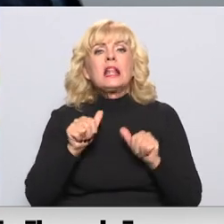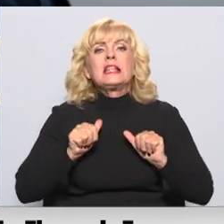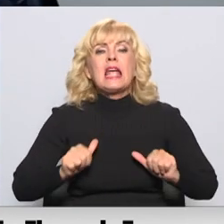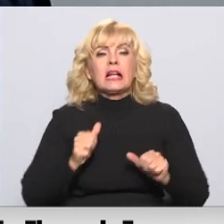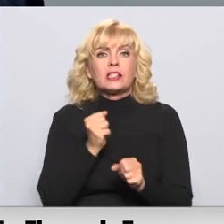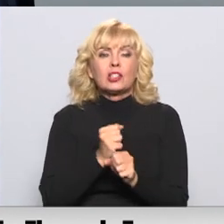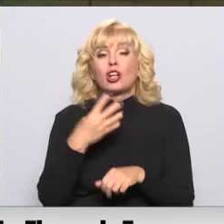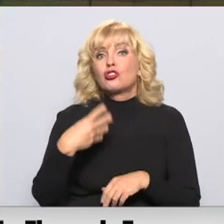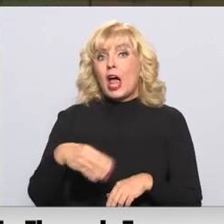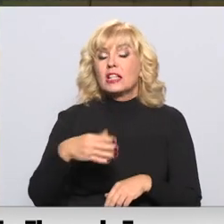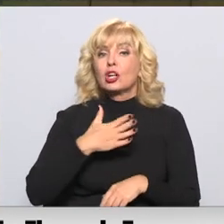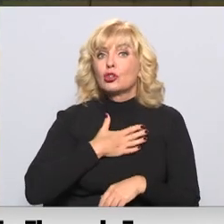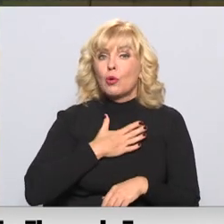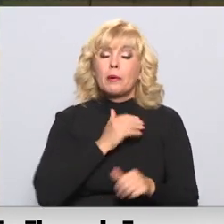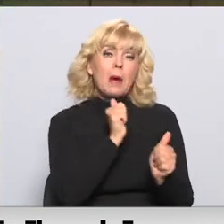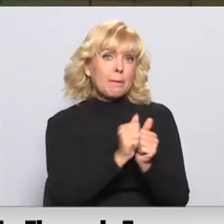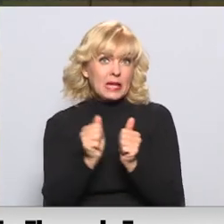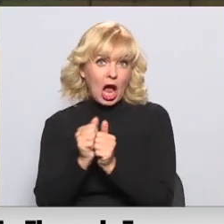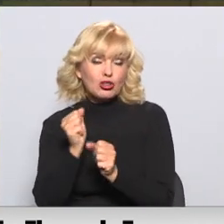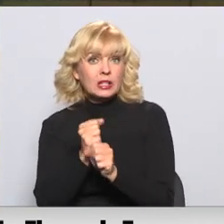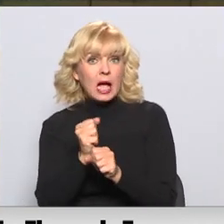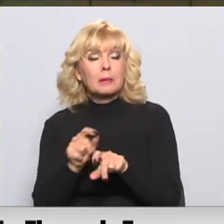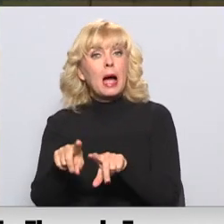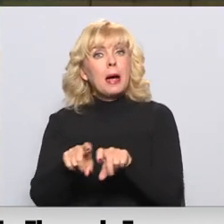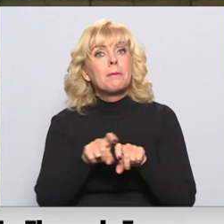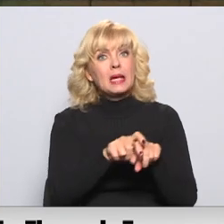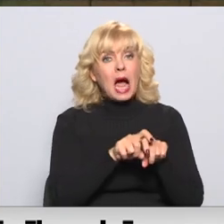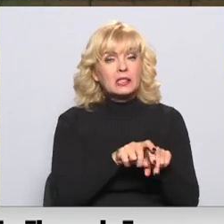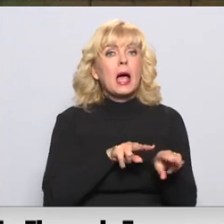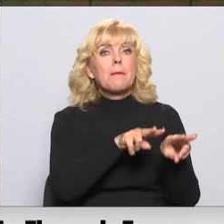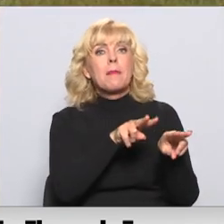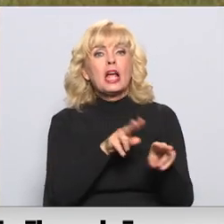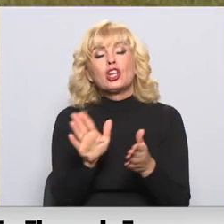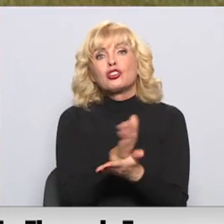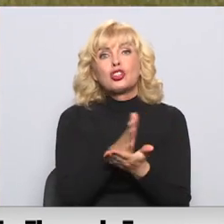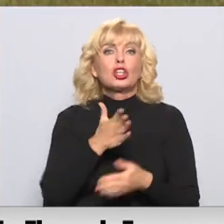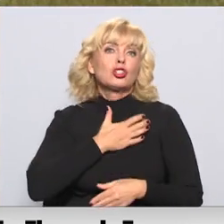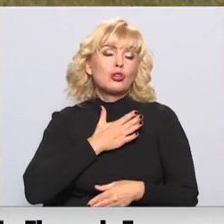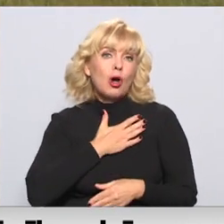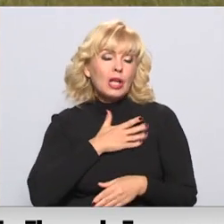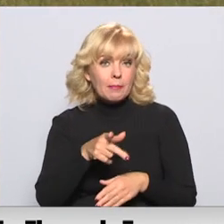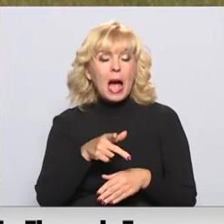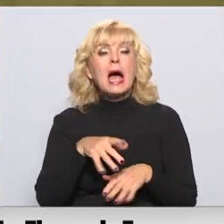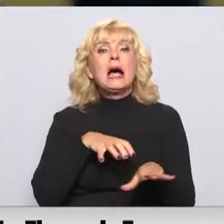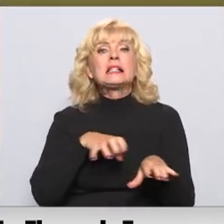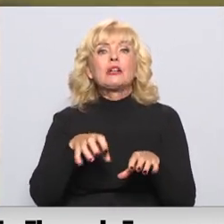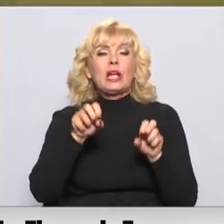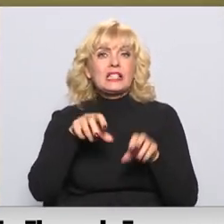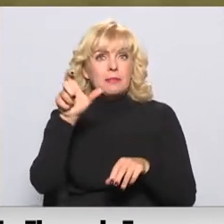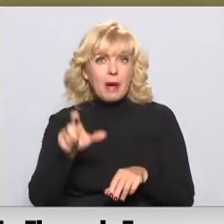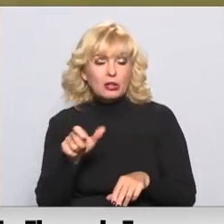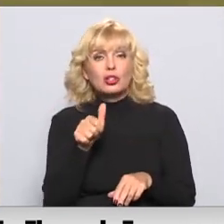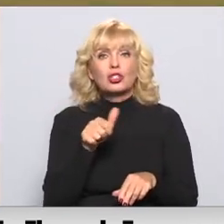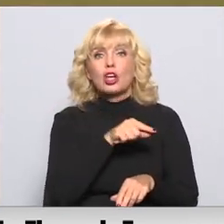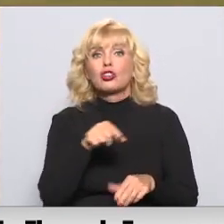ap 40 suņiem, un arvien biežāk darbam tiek piesaistīti medību šķirņu pārstāvji. Pie kinoloģiem dzīvnieki nonāk vecumā no 6